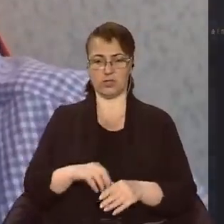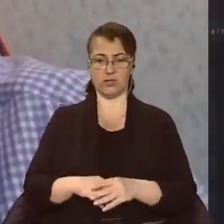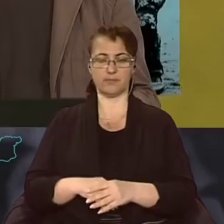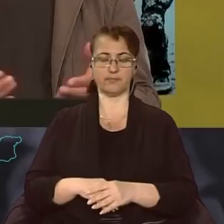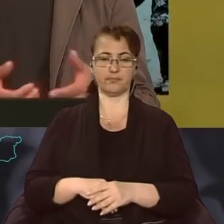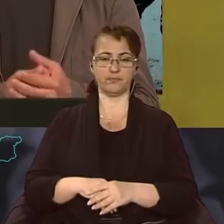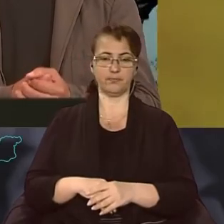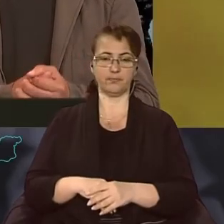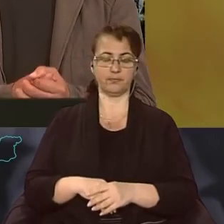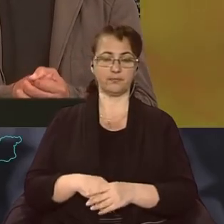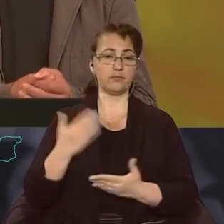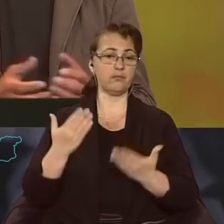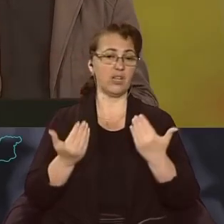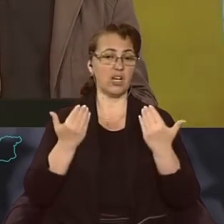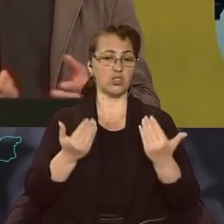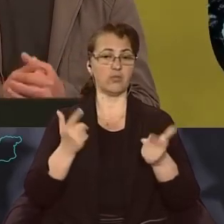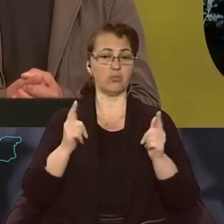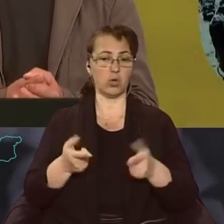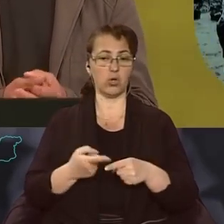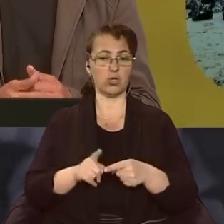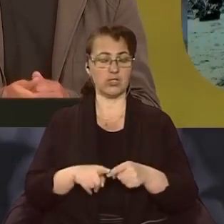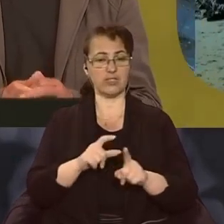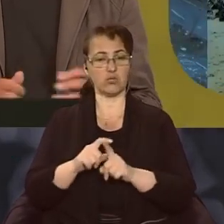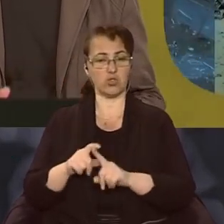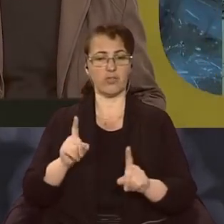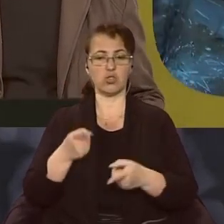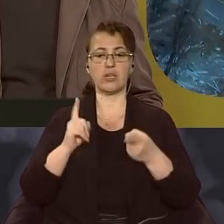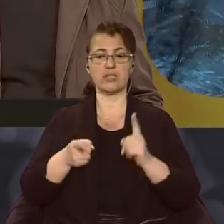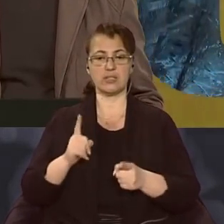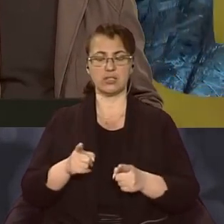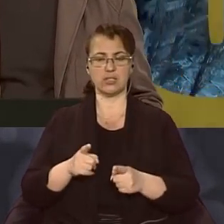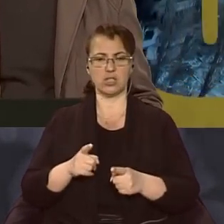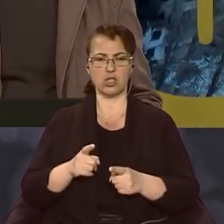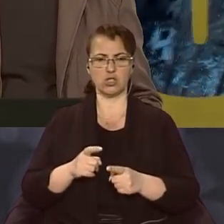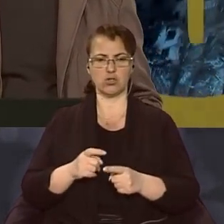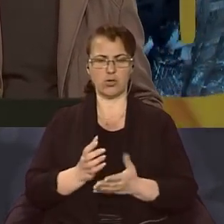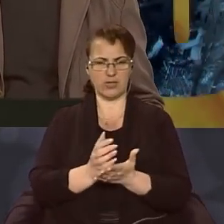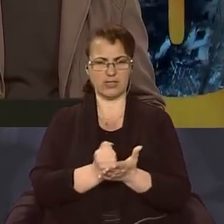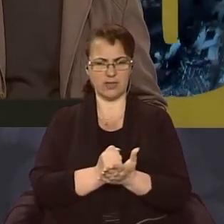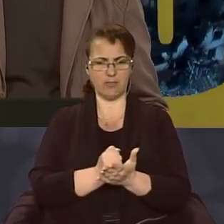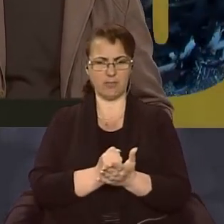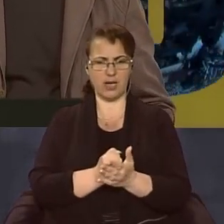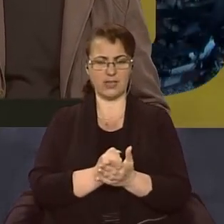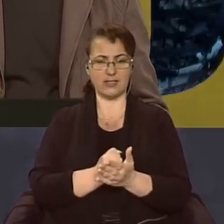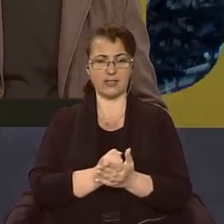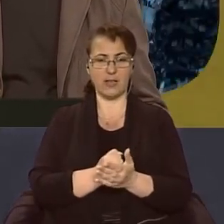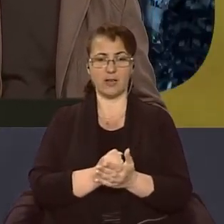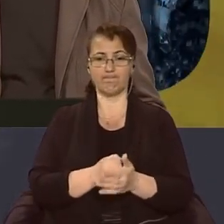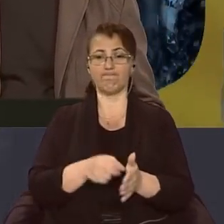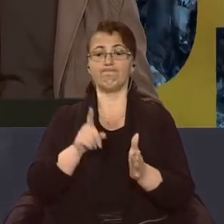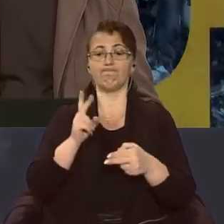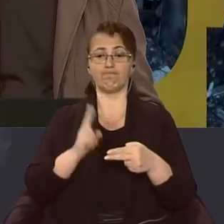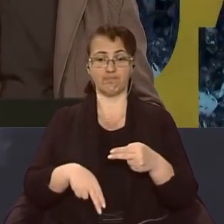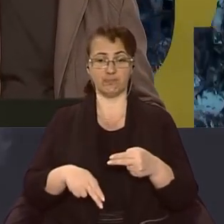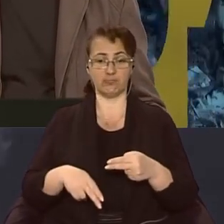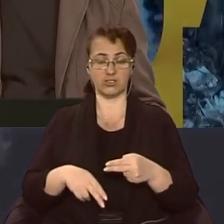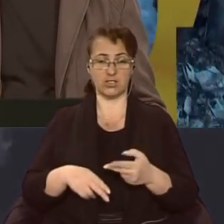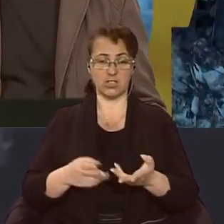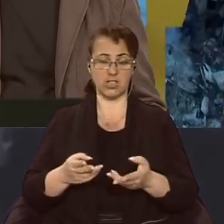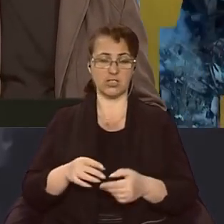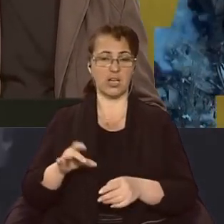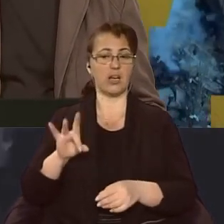якщо ви погоджуєтеся з цим твердженням, що справді вже потенціал майже вичерпано, а міністр оборони Резніков заявив,